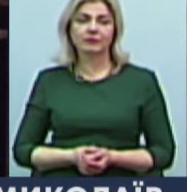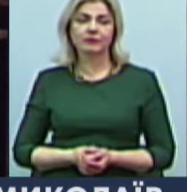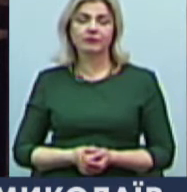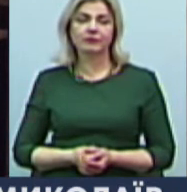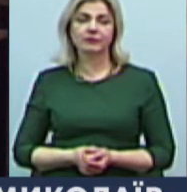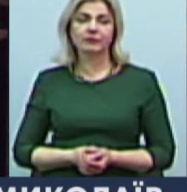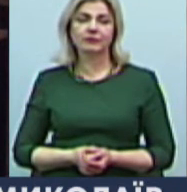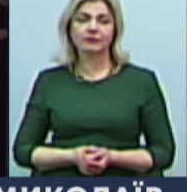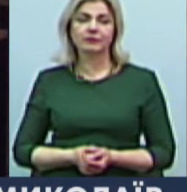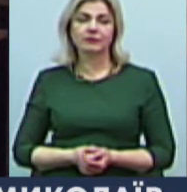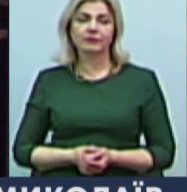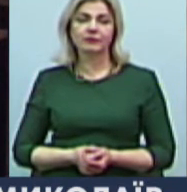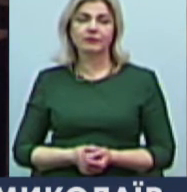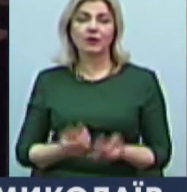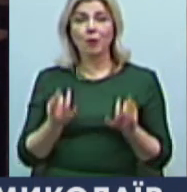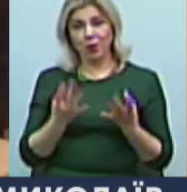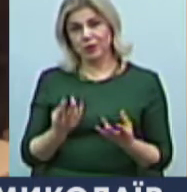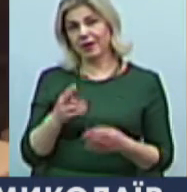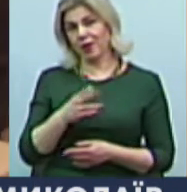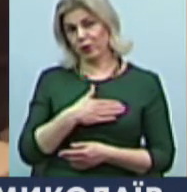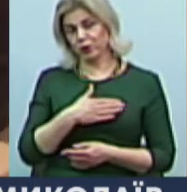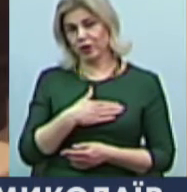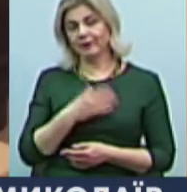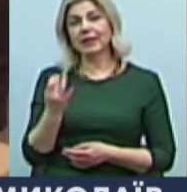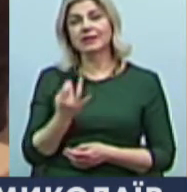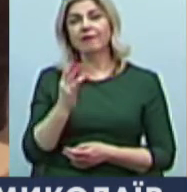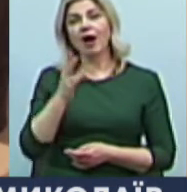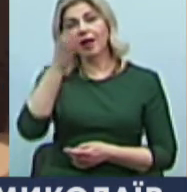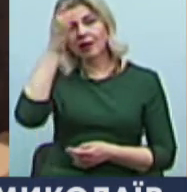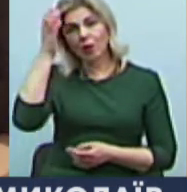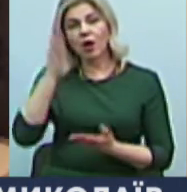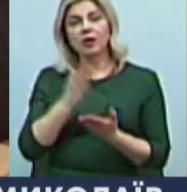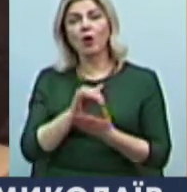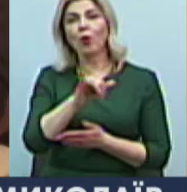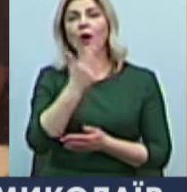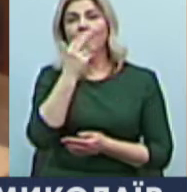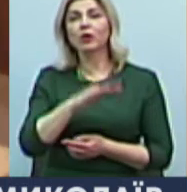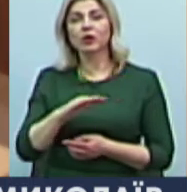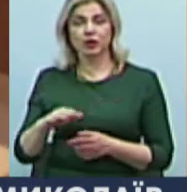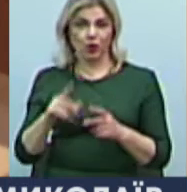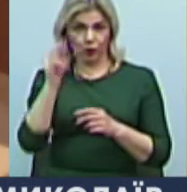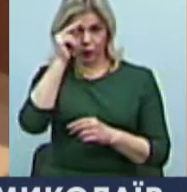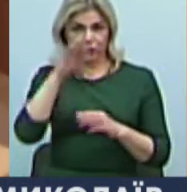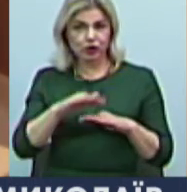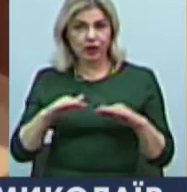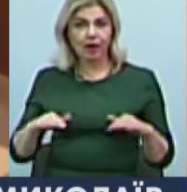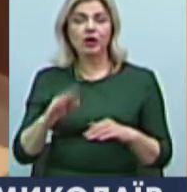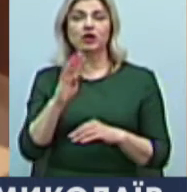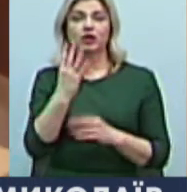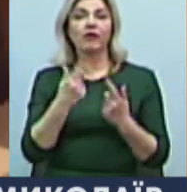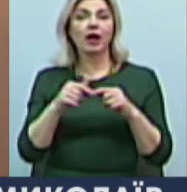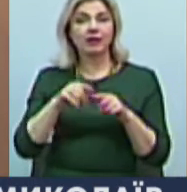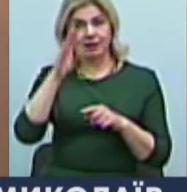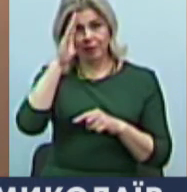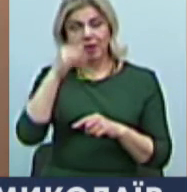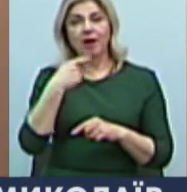і просто для душі. Цікавість до науки є й в молодших учнів 57-ї школи. Четвертокласник Артем